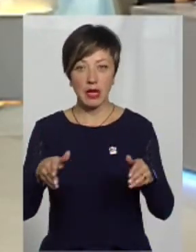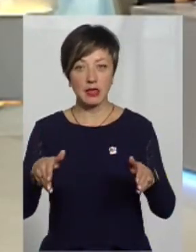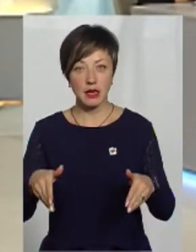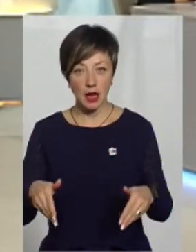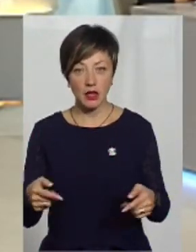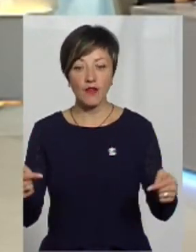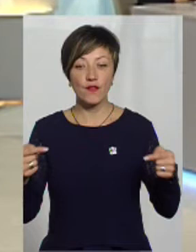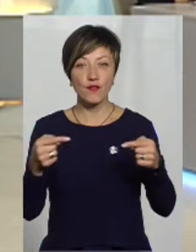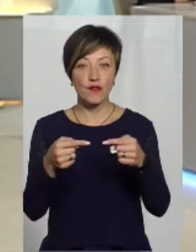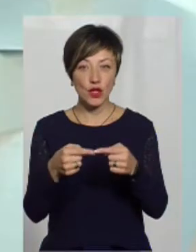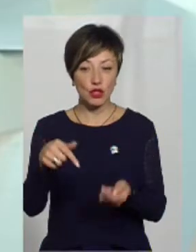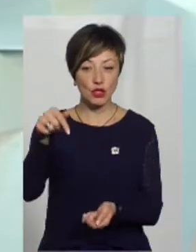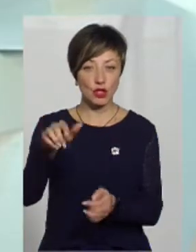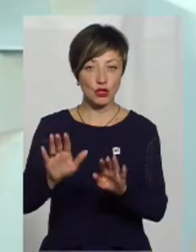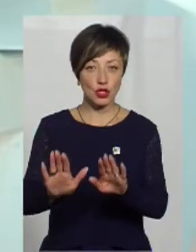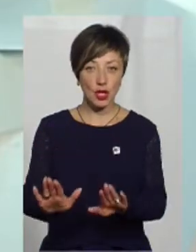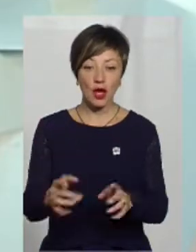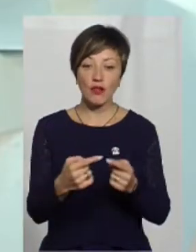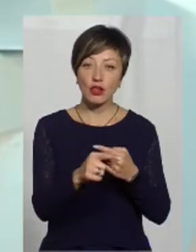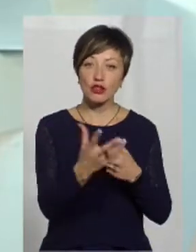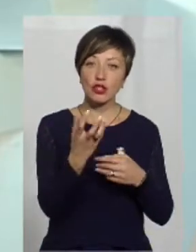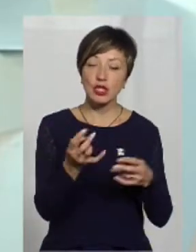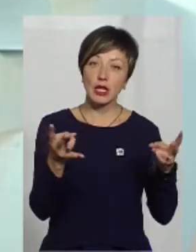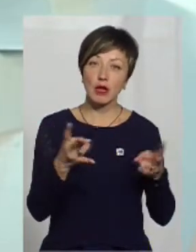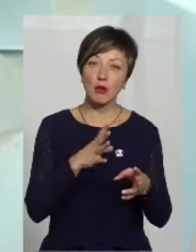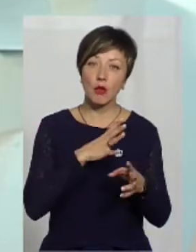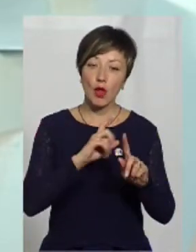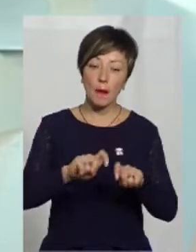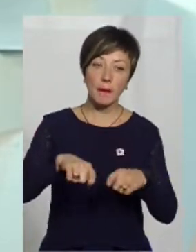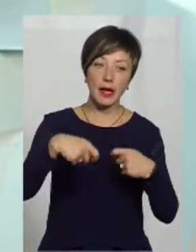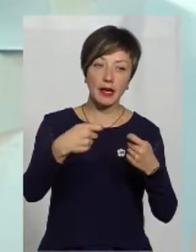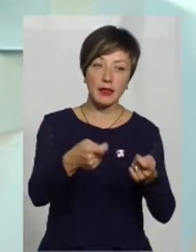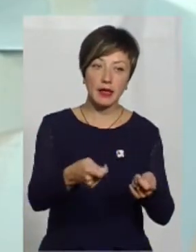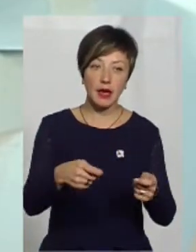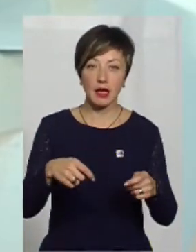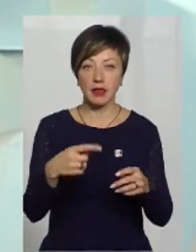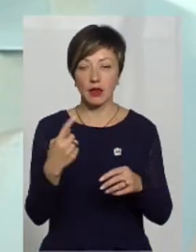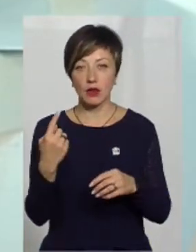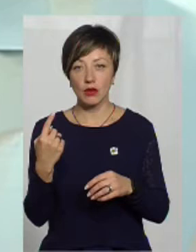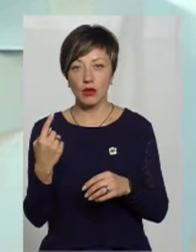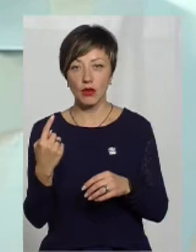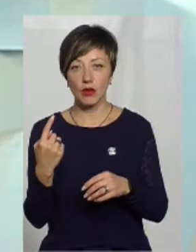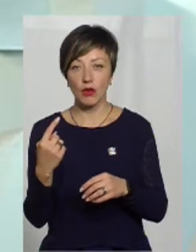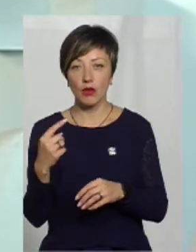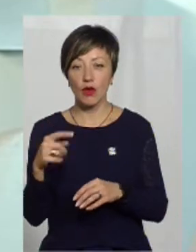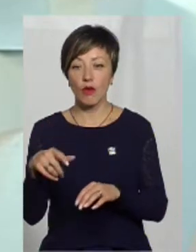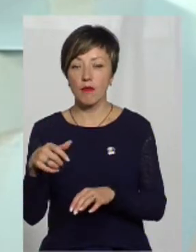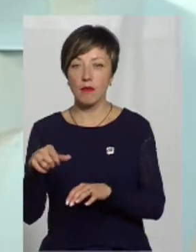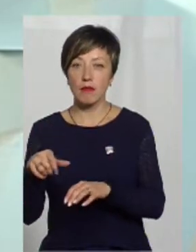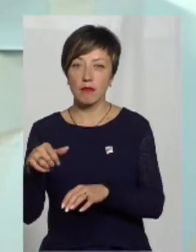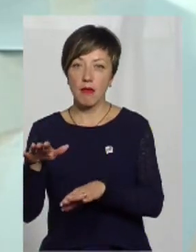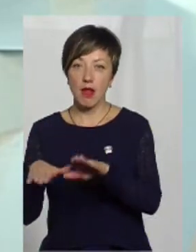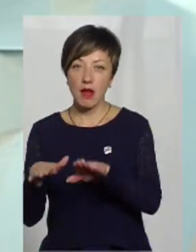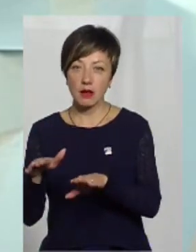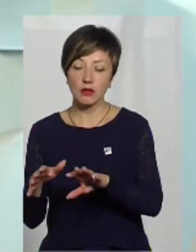так, визначена. В інших, навпаки, ще треба було передати, наприклад, там, із однієї, від одного балансу